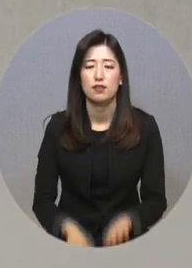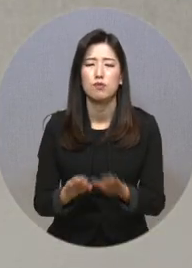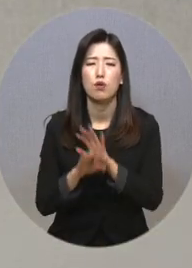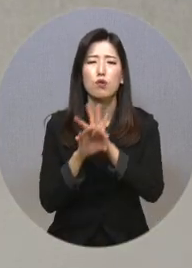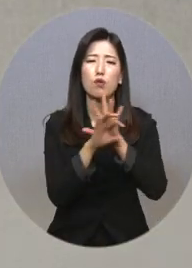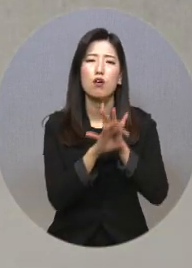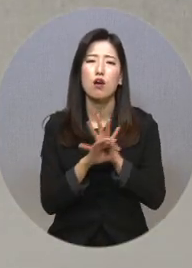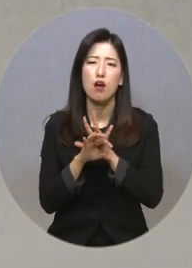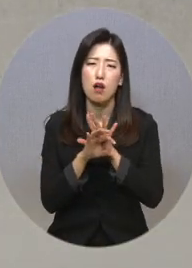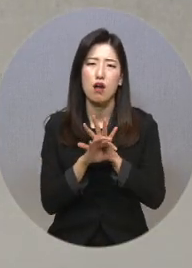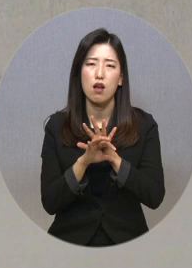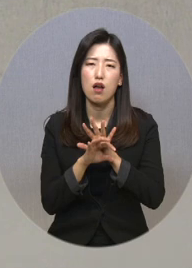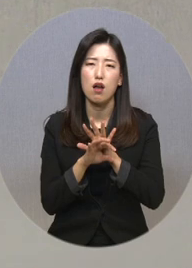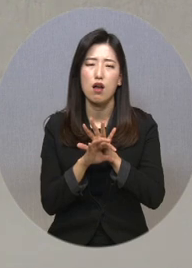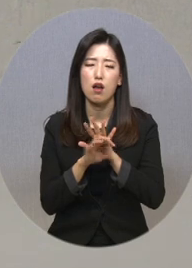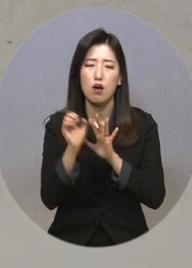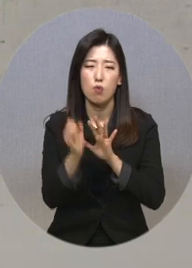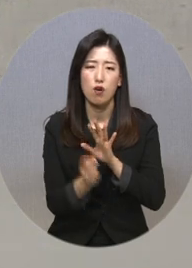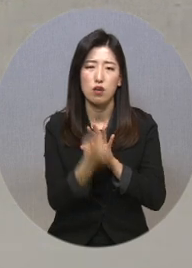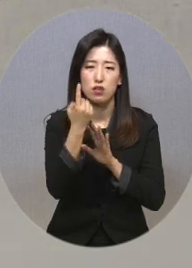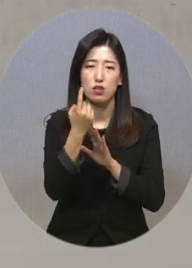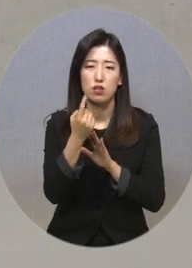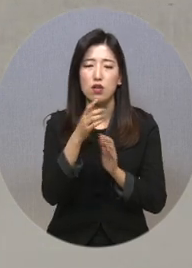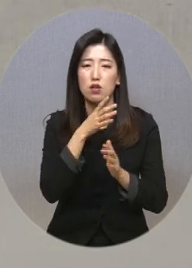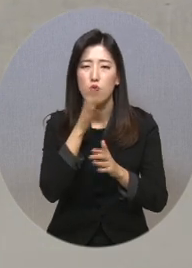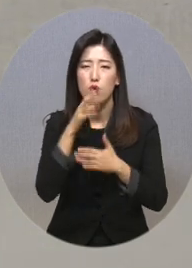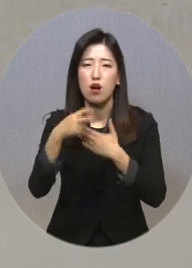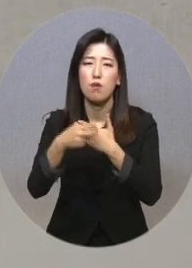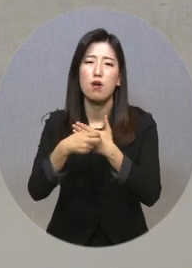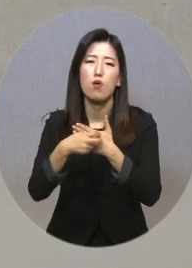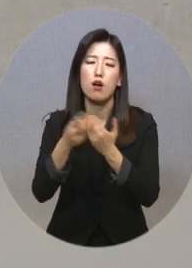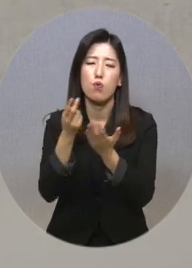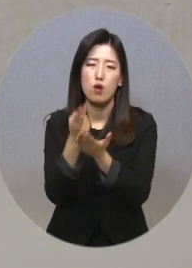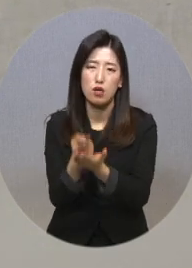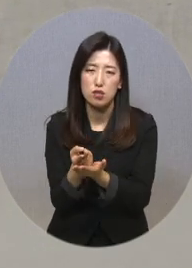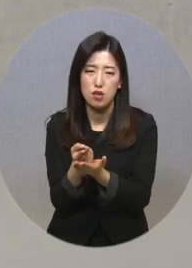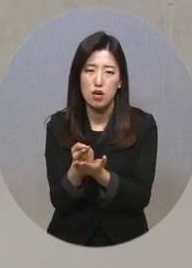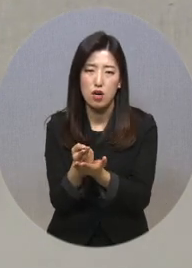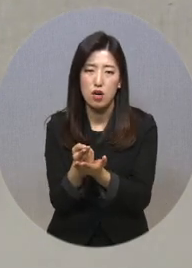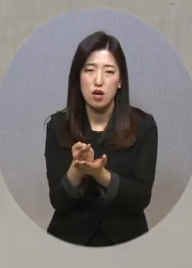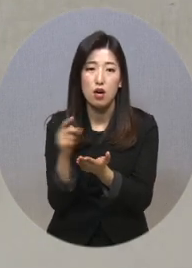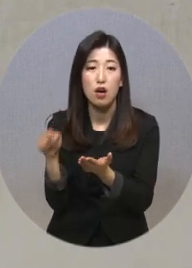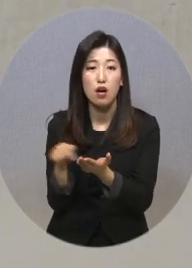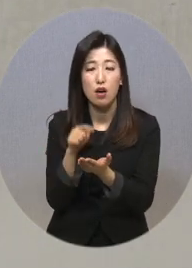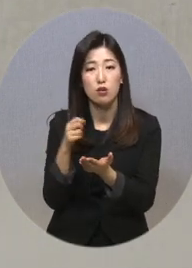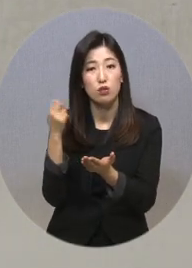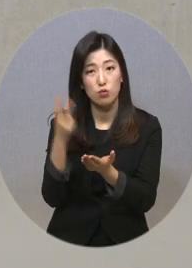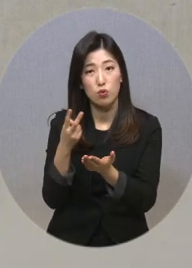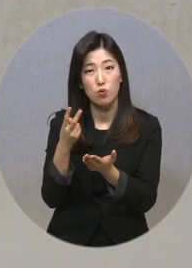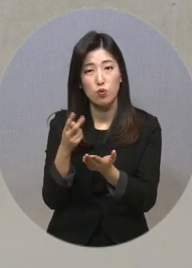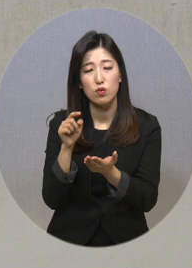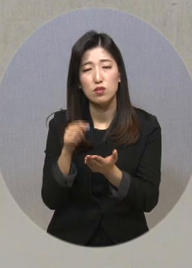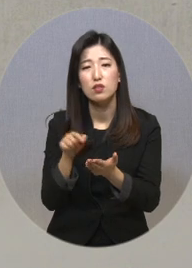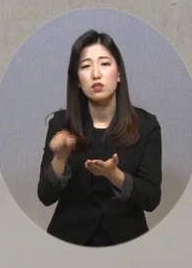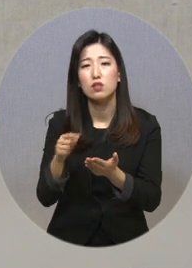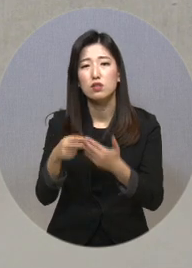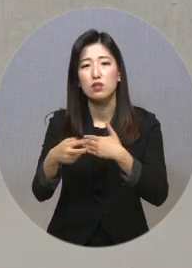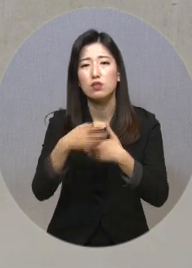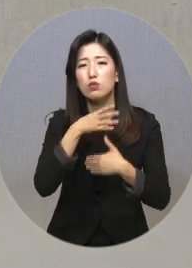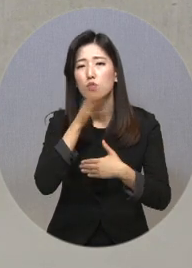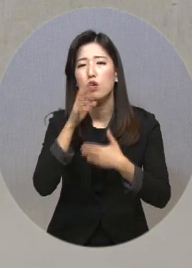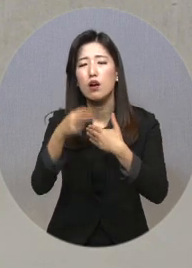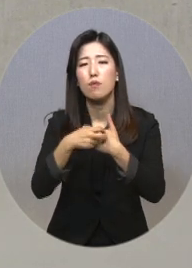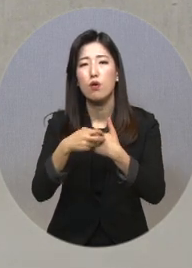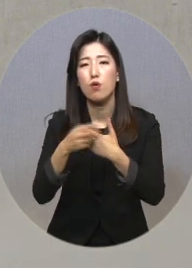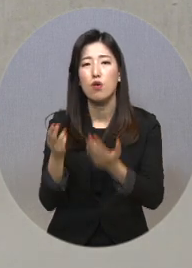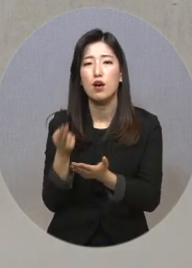인해서 요양병원에 계신 환자분들도 계시지만 요양병원을 시설하지 못하는 또 취약계층의 약자분도